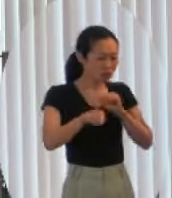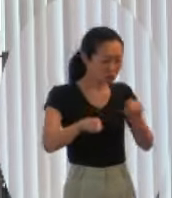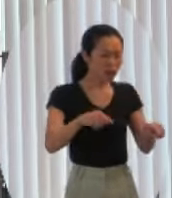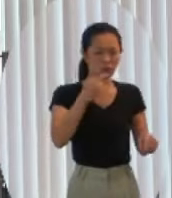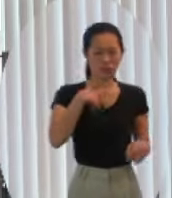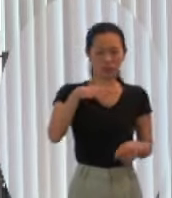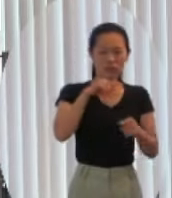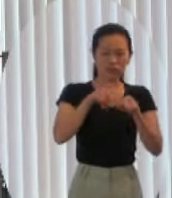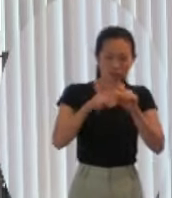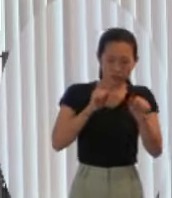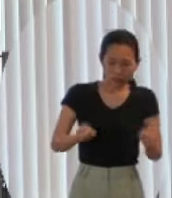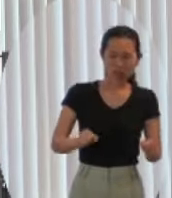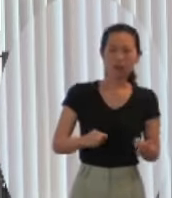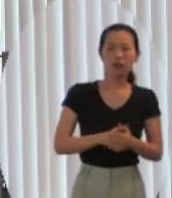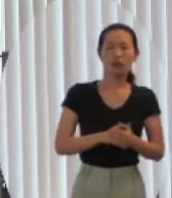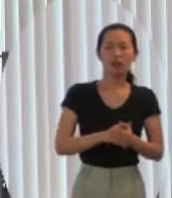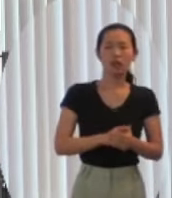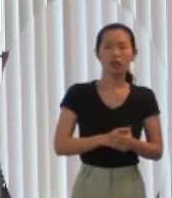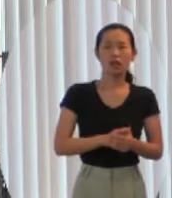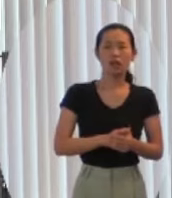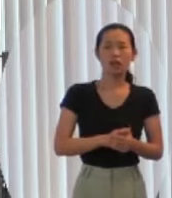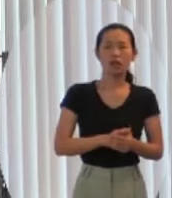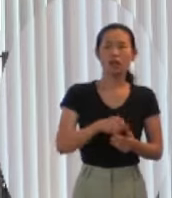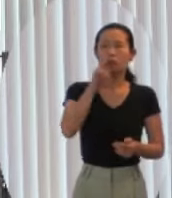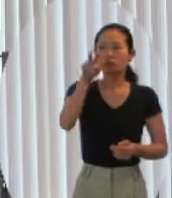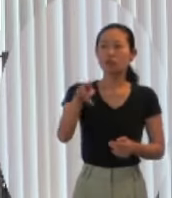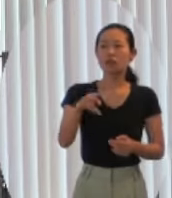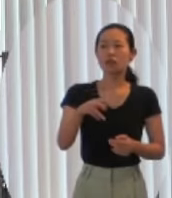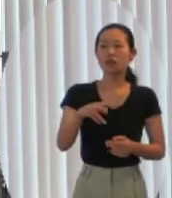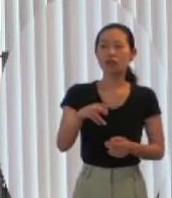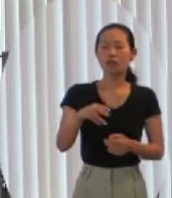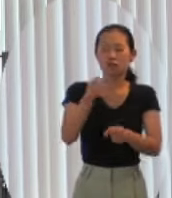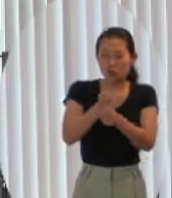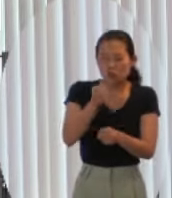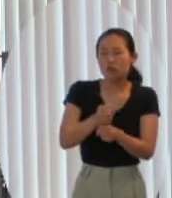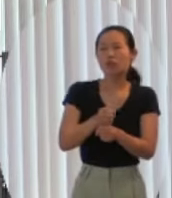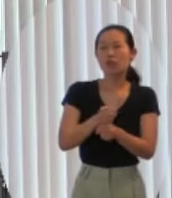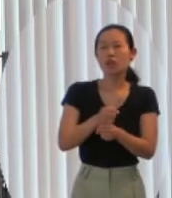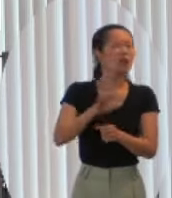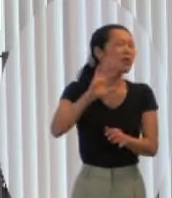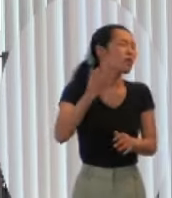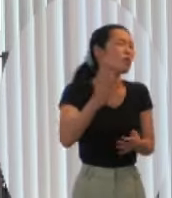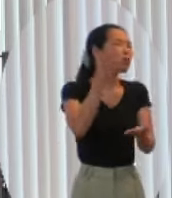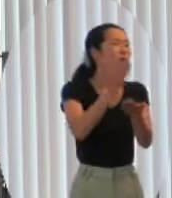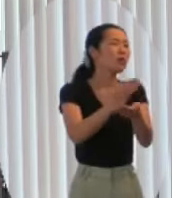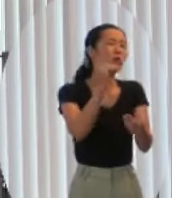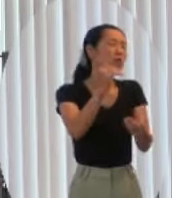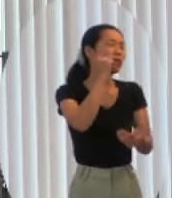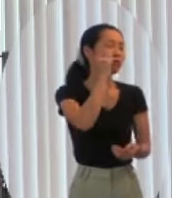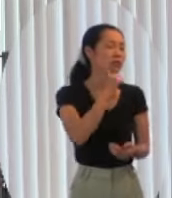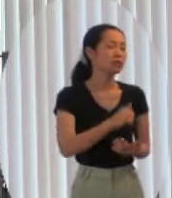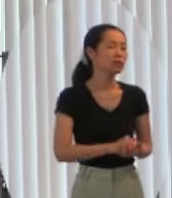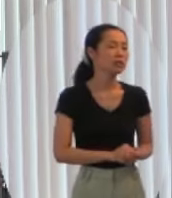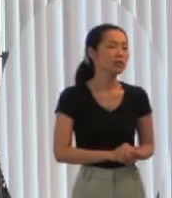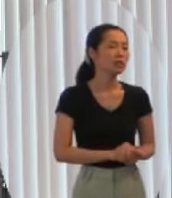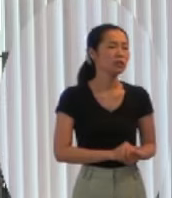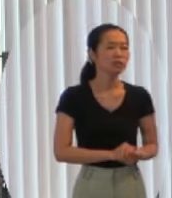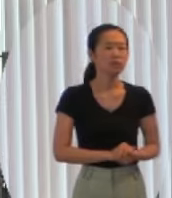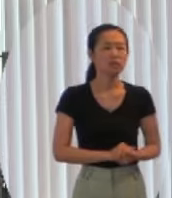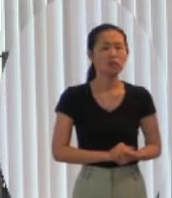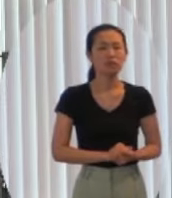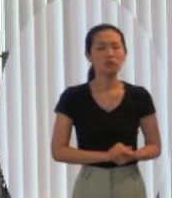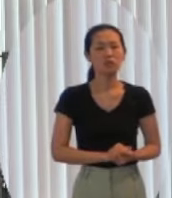。国連も大統領も首相も G7 も G8 も、もう誰がどうや